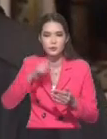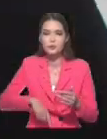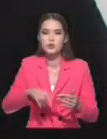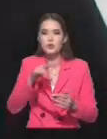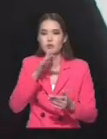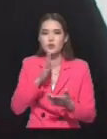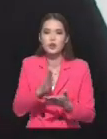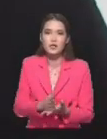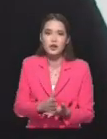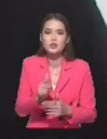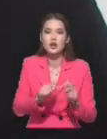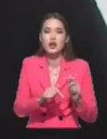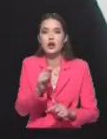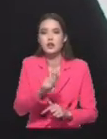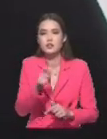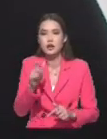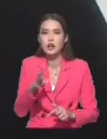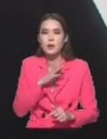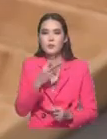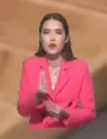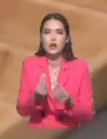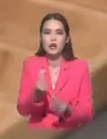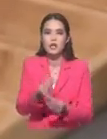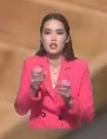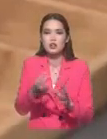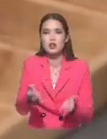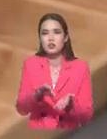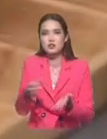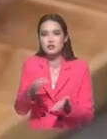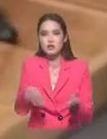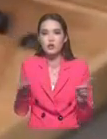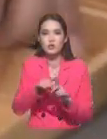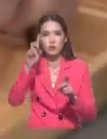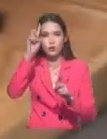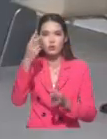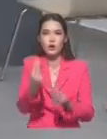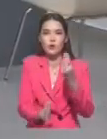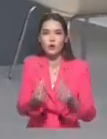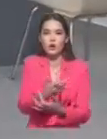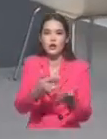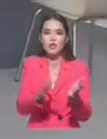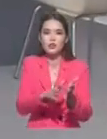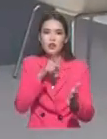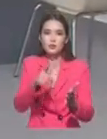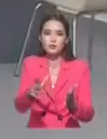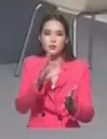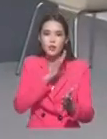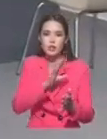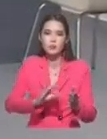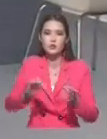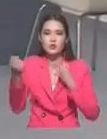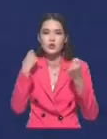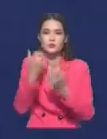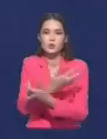біз. Қандастар тоғыз құмалақ, асық ату, садақ ату, қыз қуу секілді ұлттық ойындарымызды тамашалады. Оларға көнеден келе жатқан спорт